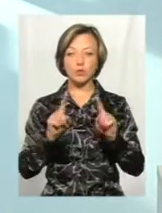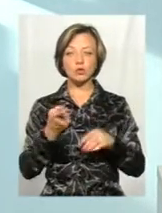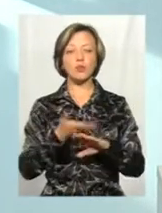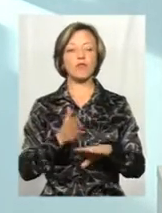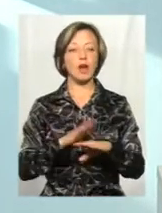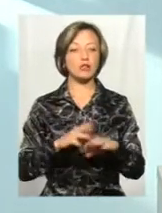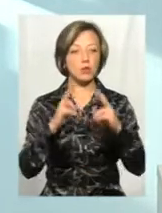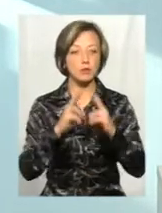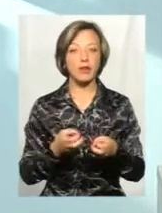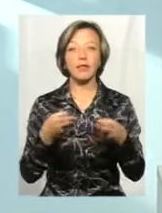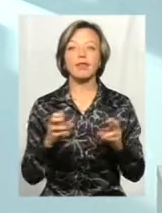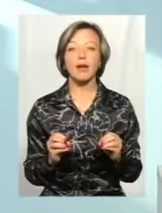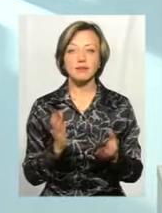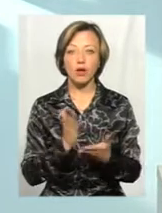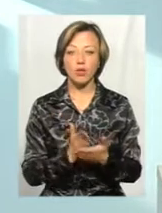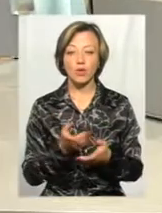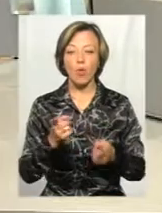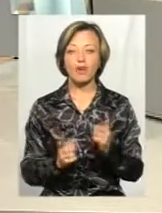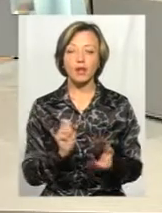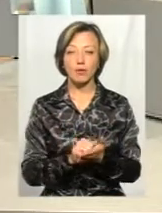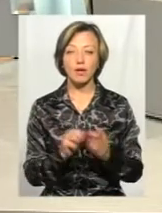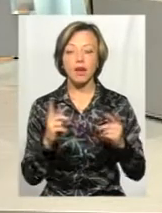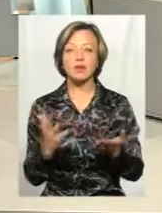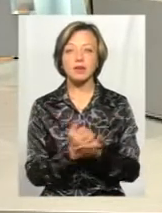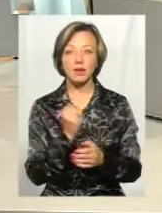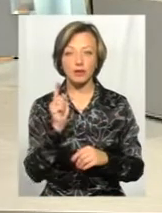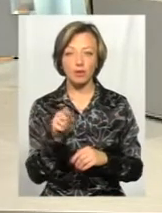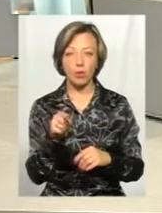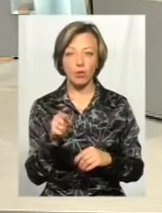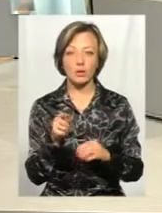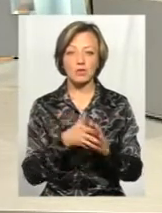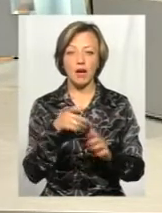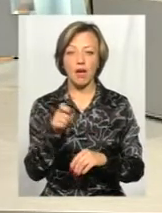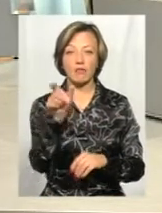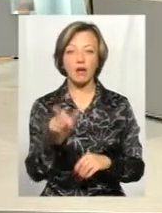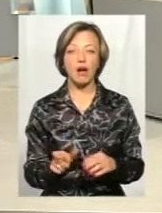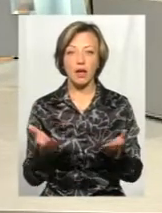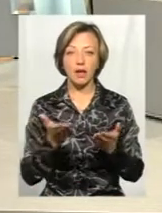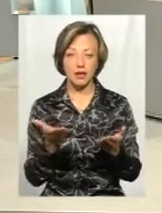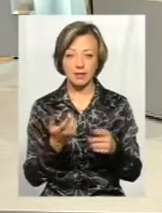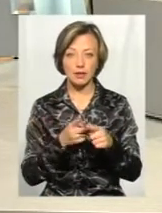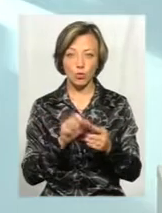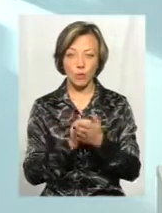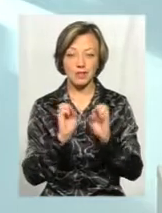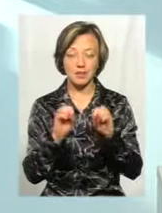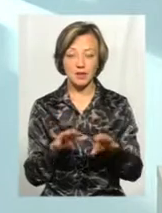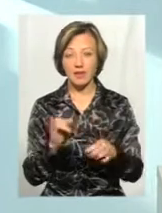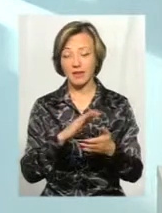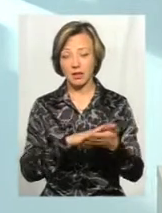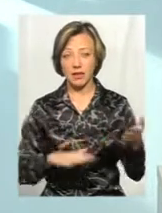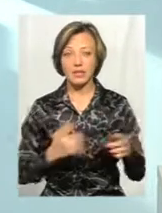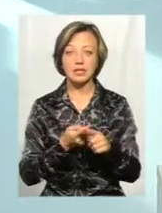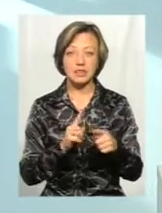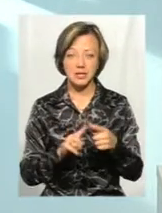важко розібратися, де ж, власне, знаходиться той оригінал, як знайти того заявника, який подавав ці документи і так далі. Тому